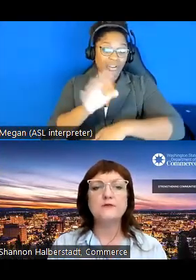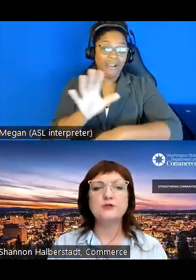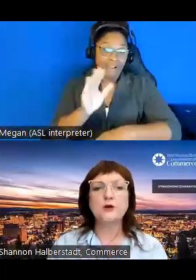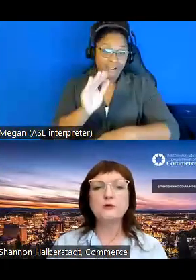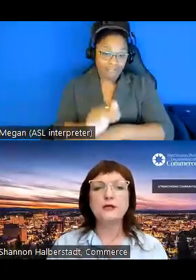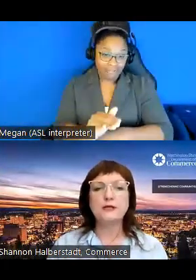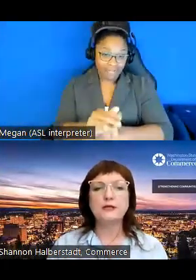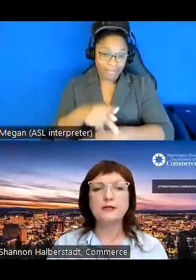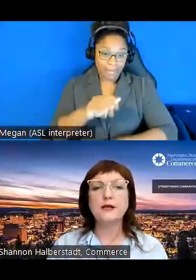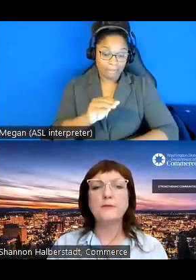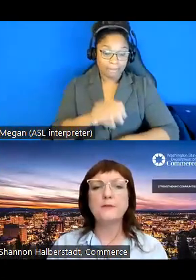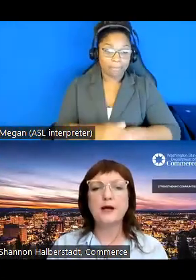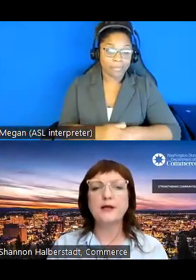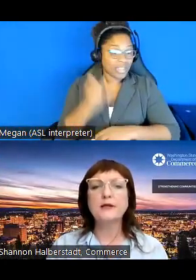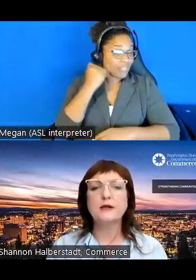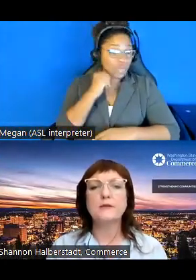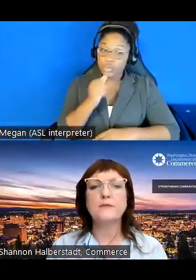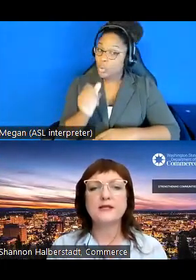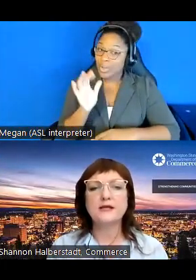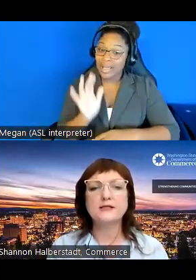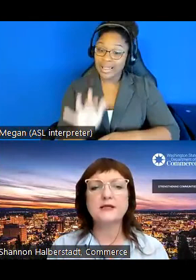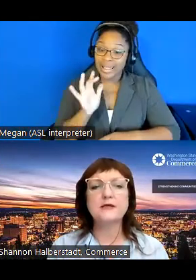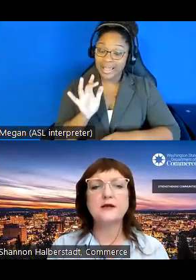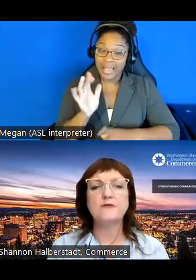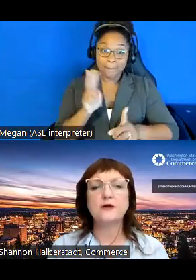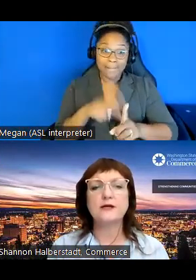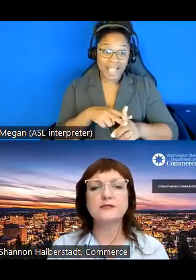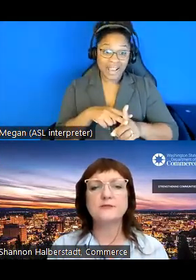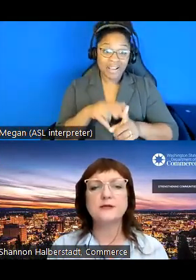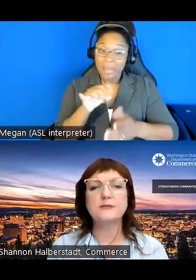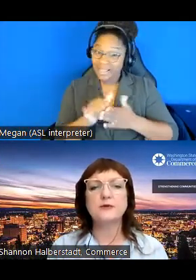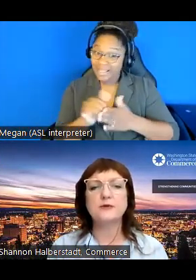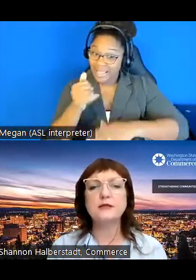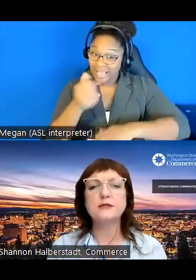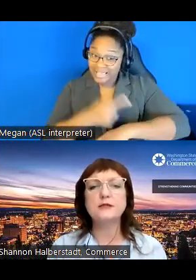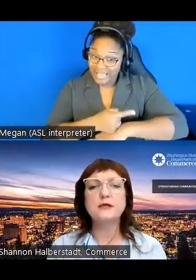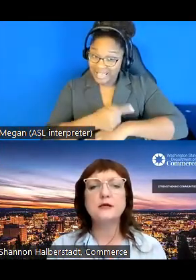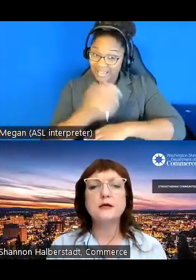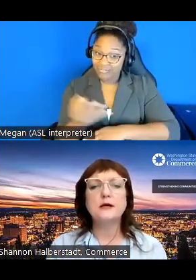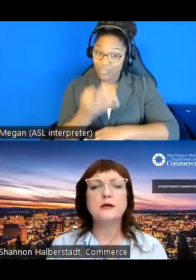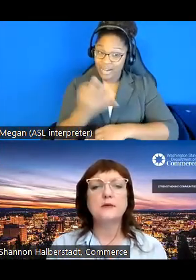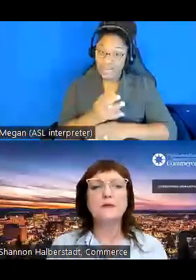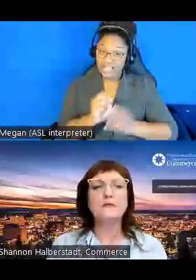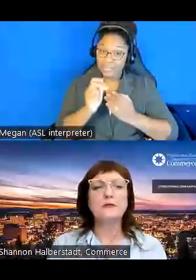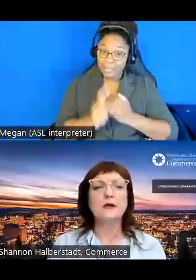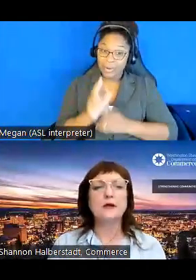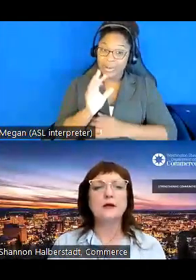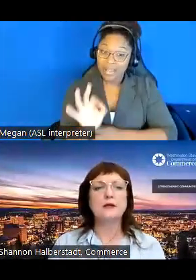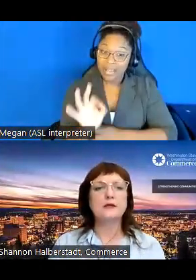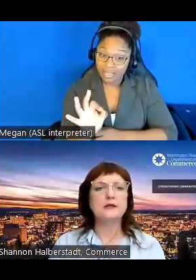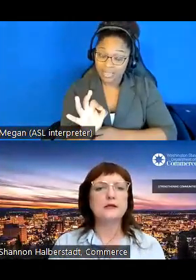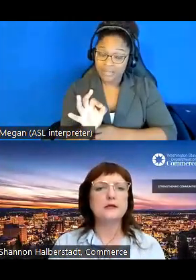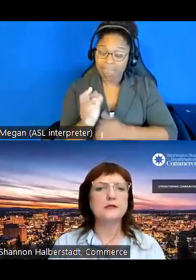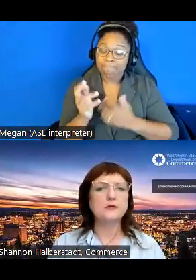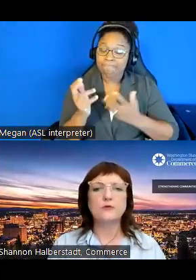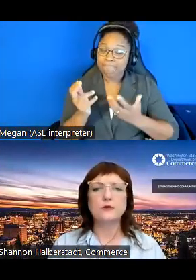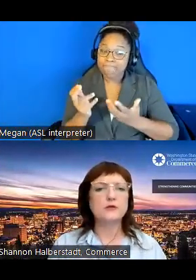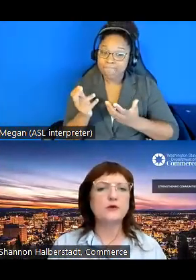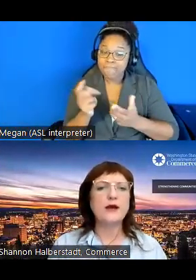2022년 9월 9일 오후 5시에 닫아집니다. 그때까지